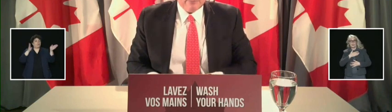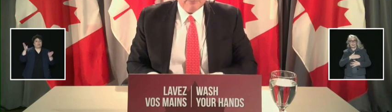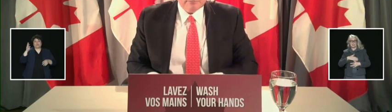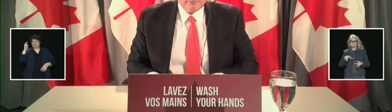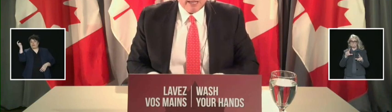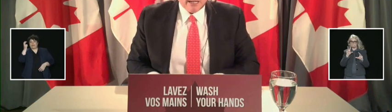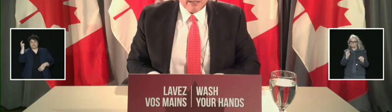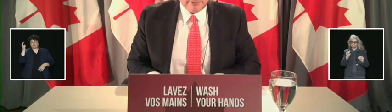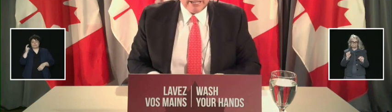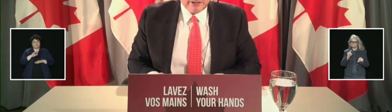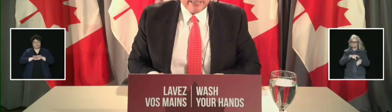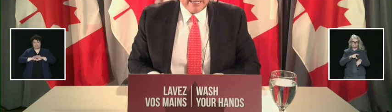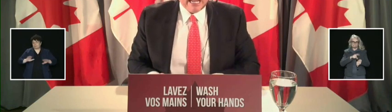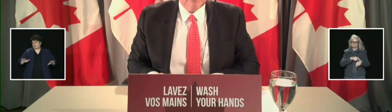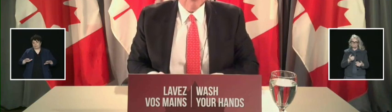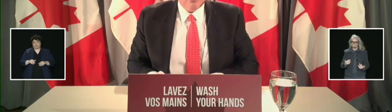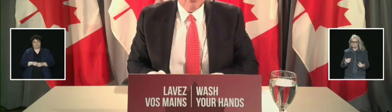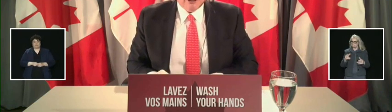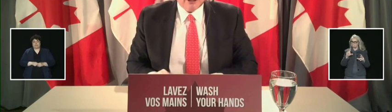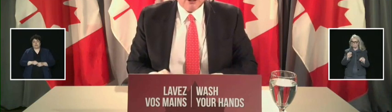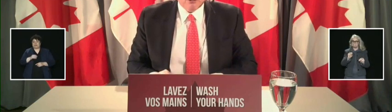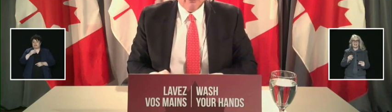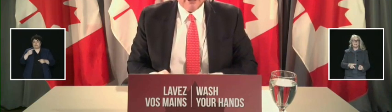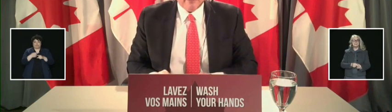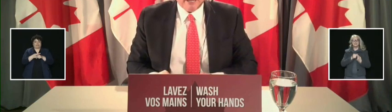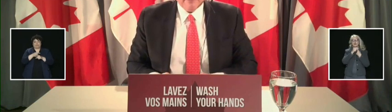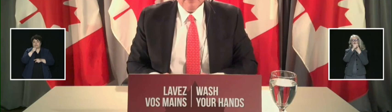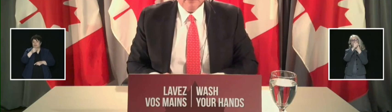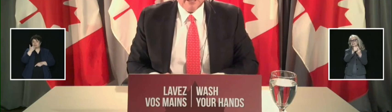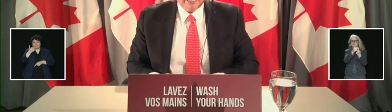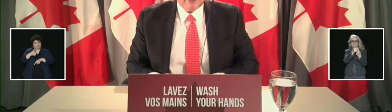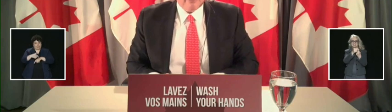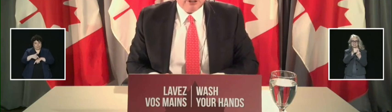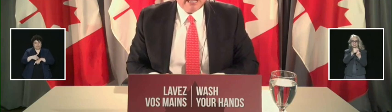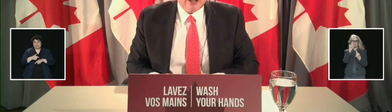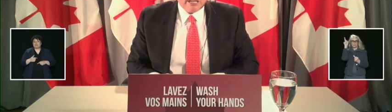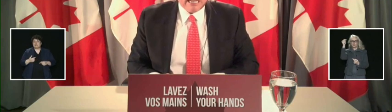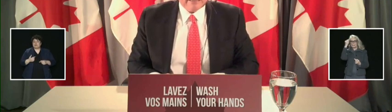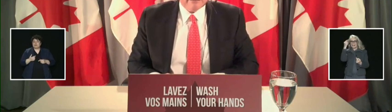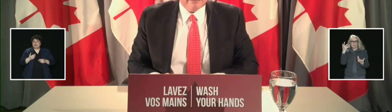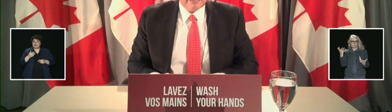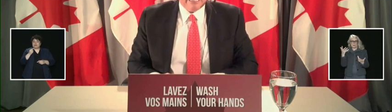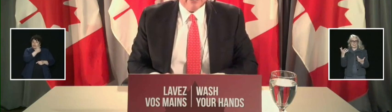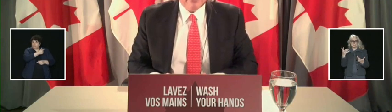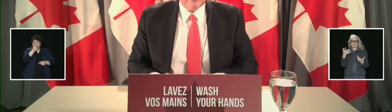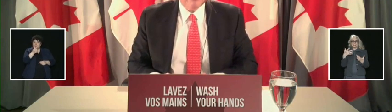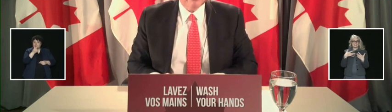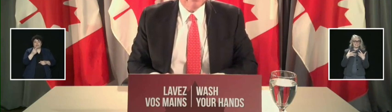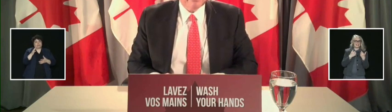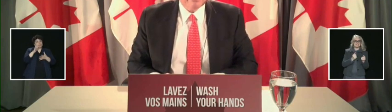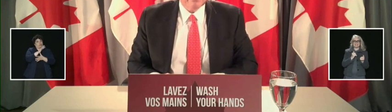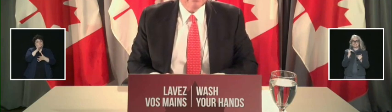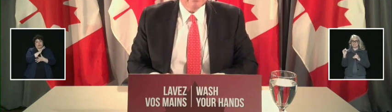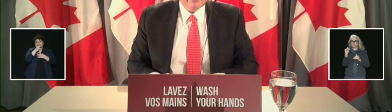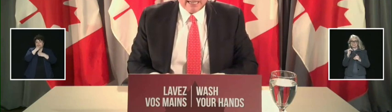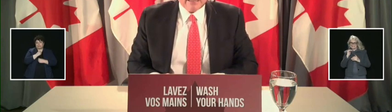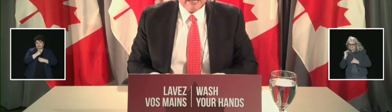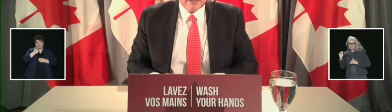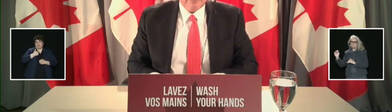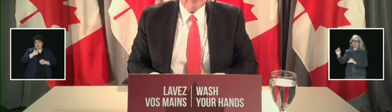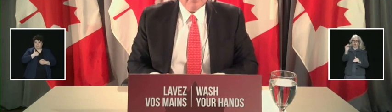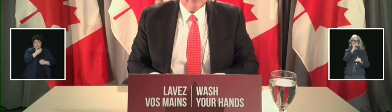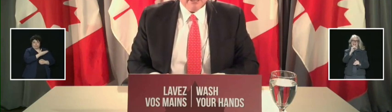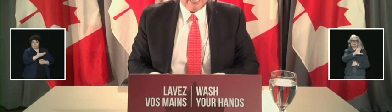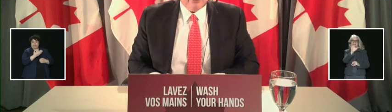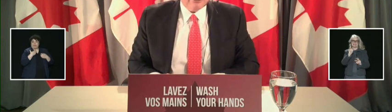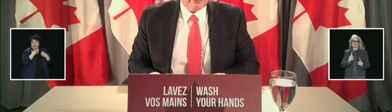essentielles. La priorité absolue de notre gouvernement est de protéger la santé et la sécurité des